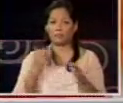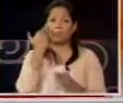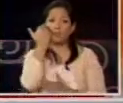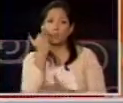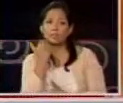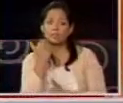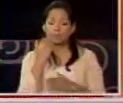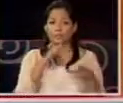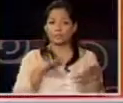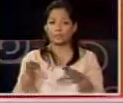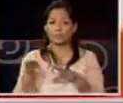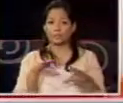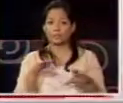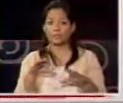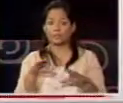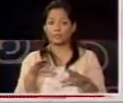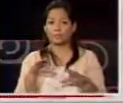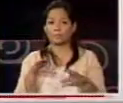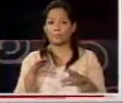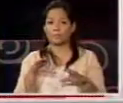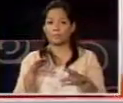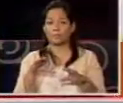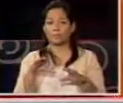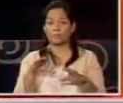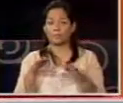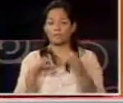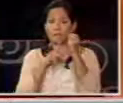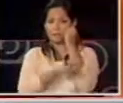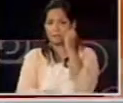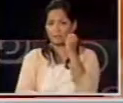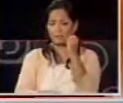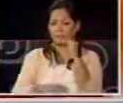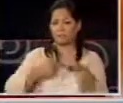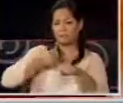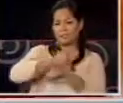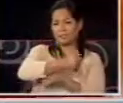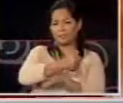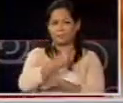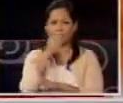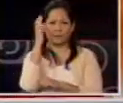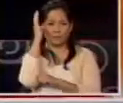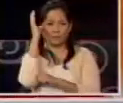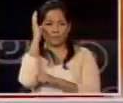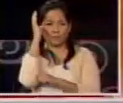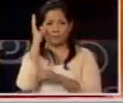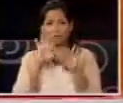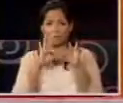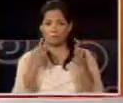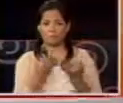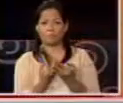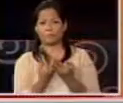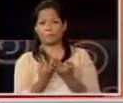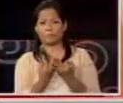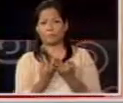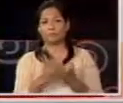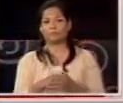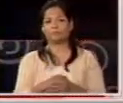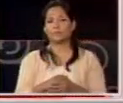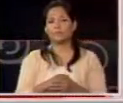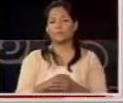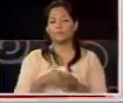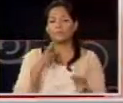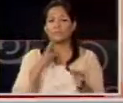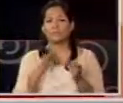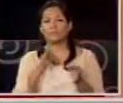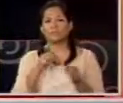ng pagkilos nung mga na-convict, ay isinisisi pa rin sa mga corona. Di po ba? Ito po ay, kung